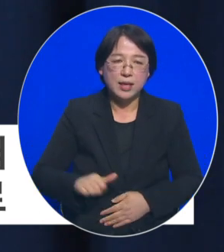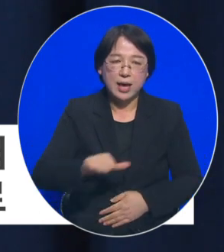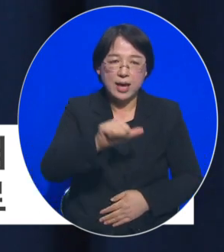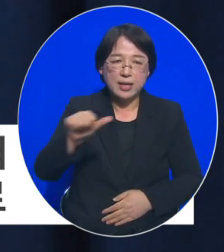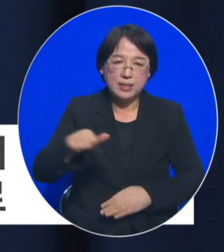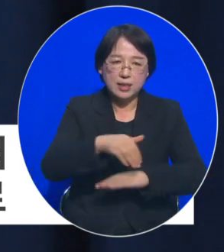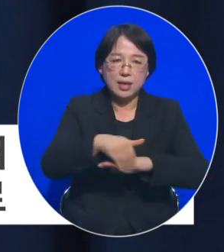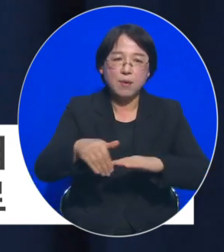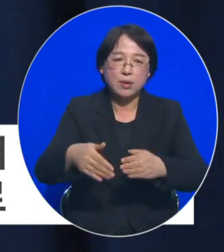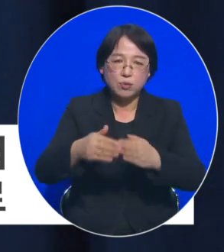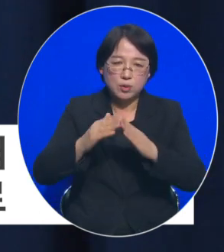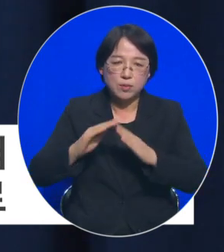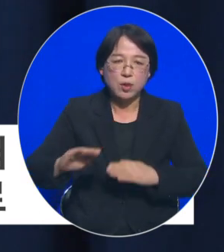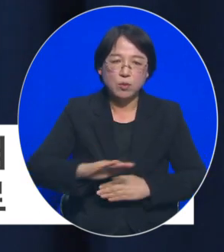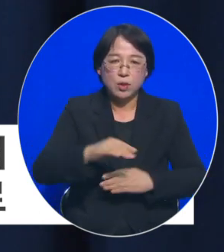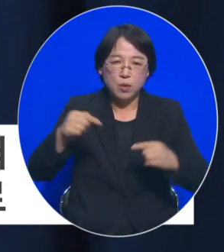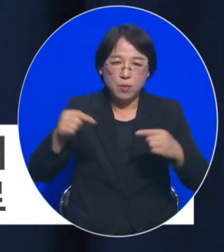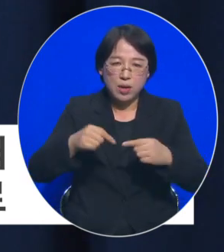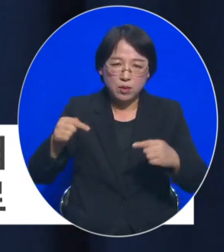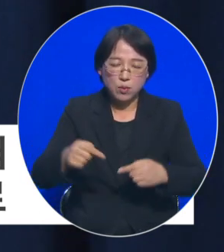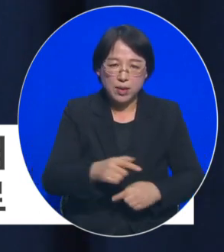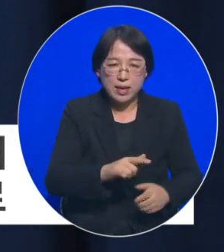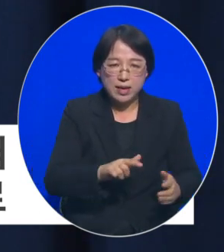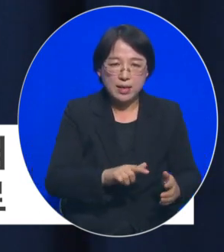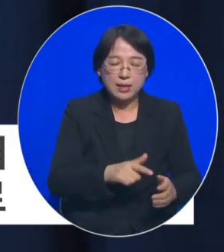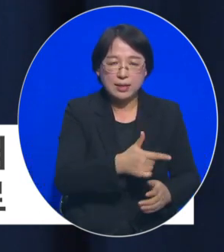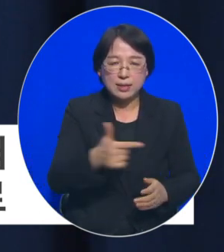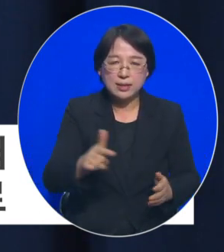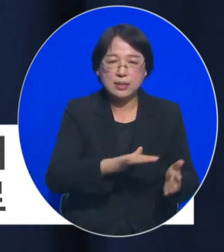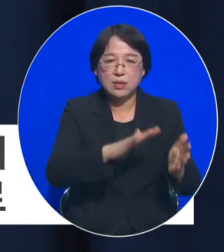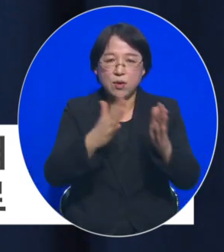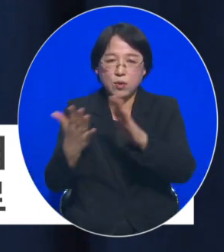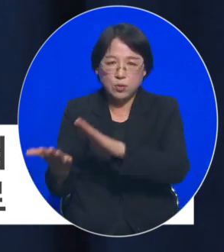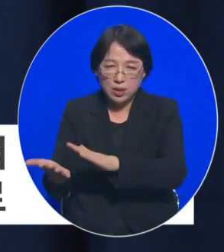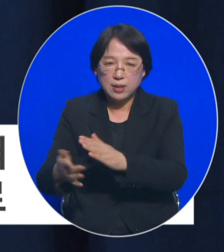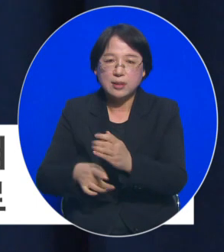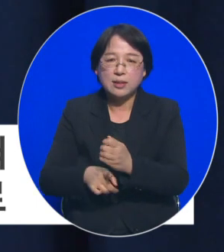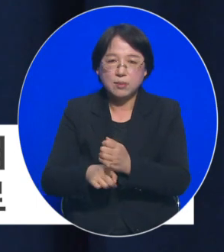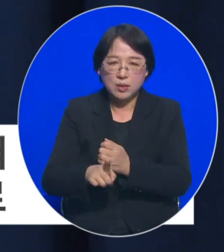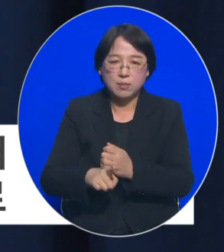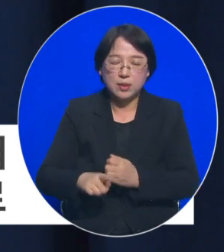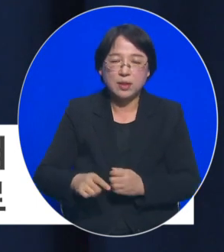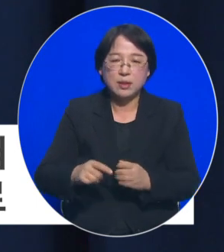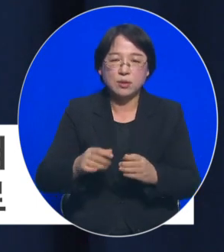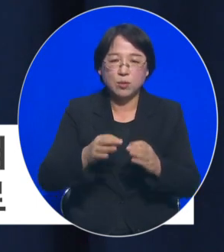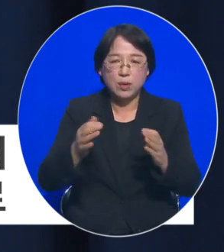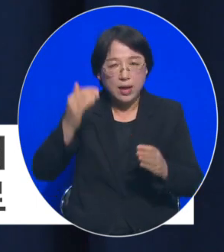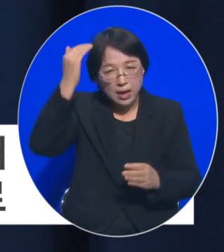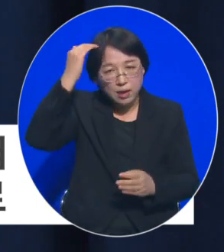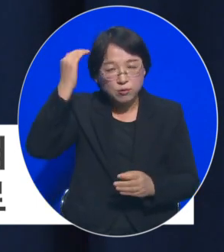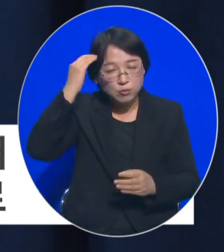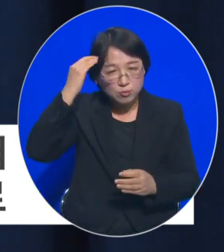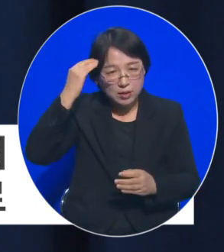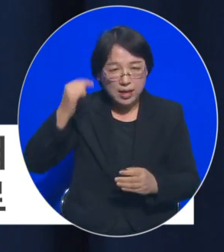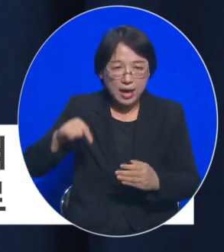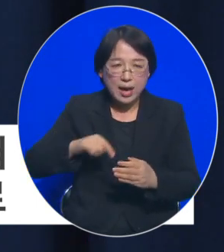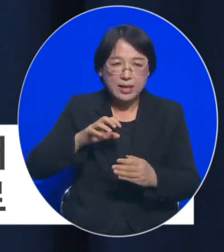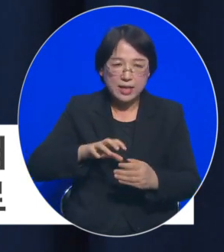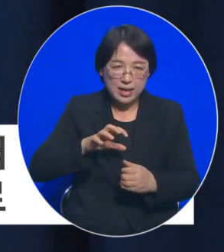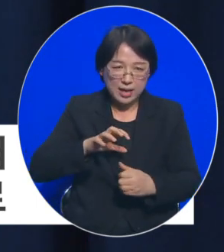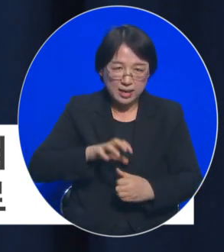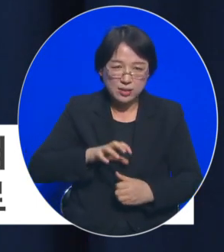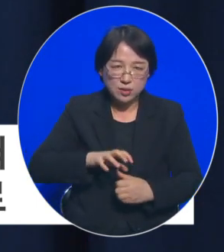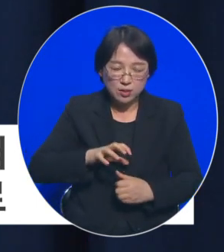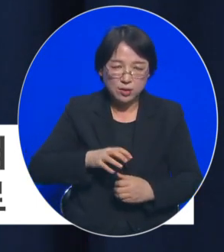외교의 대전환을 의미합니다 그동안 한반도에 갇혀 있었던 우리 외교적 시야가